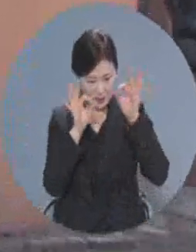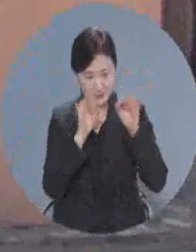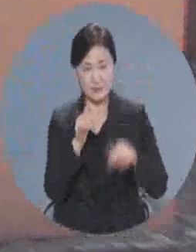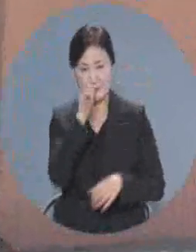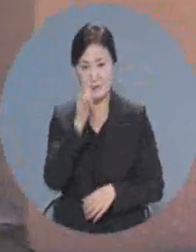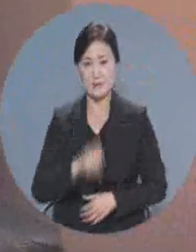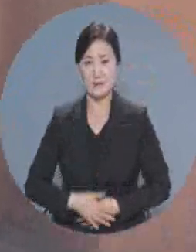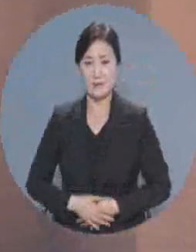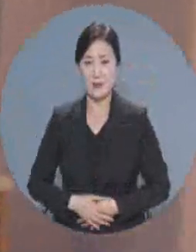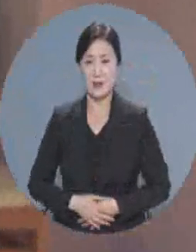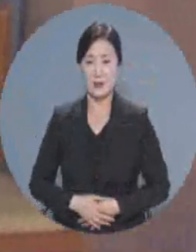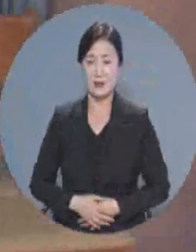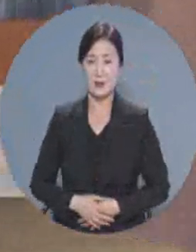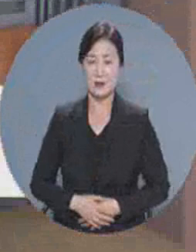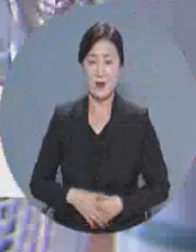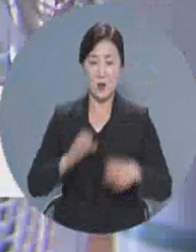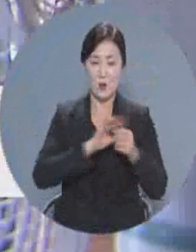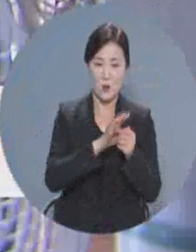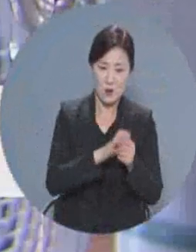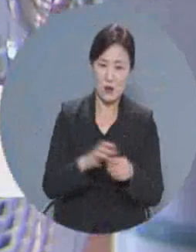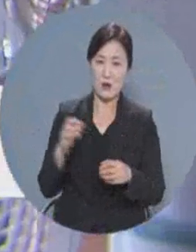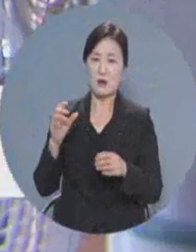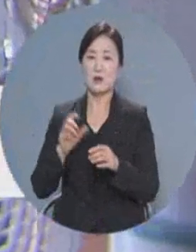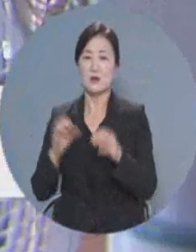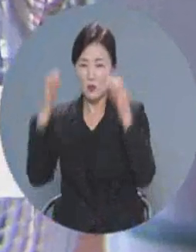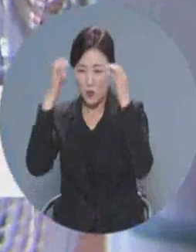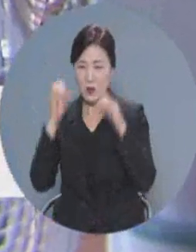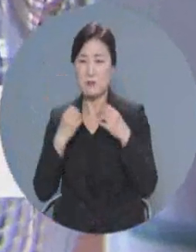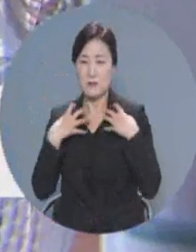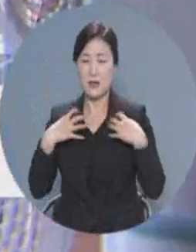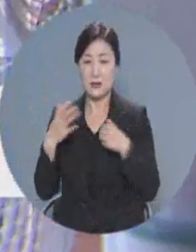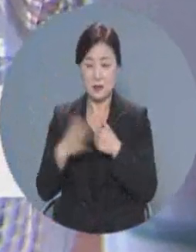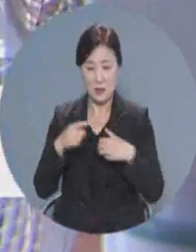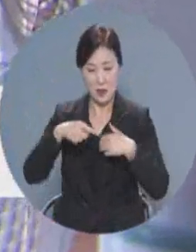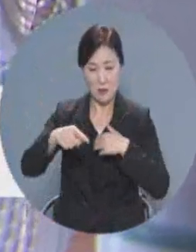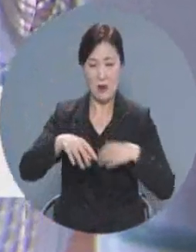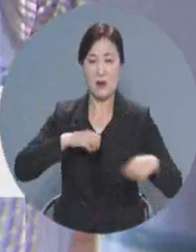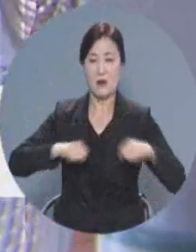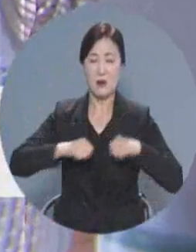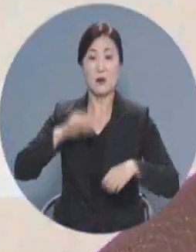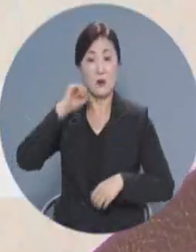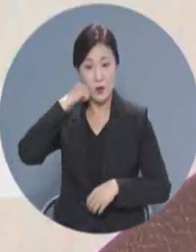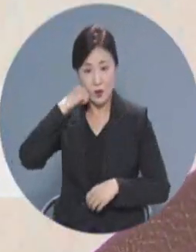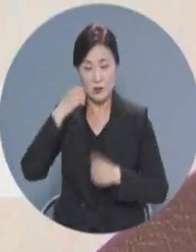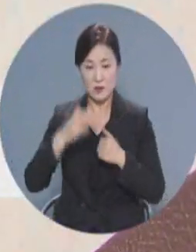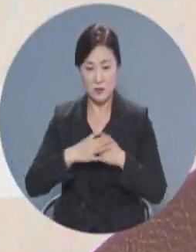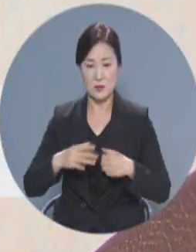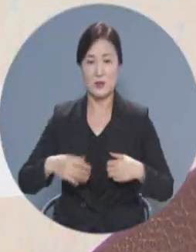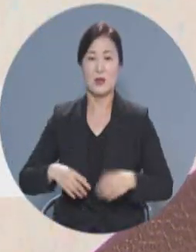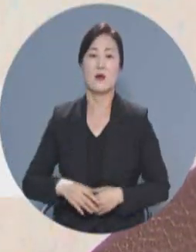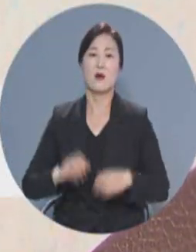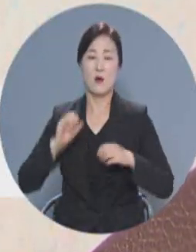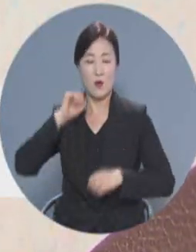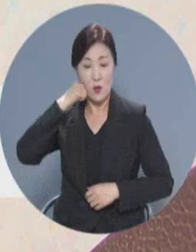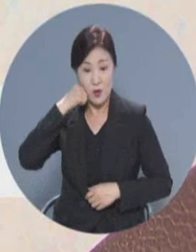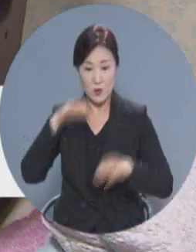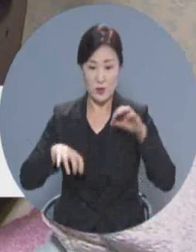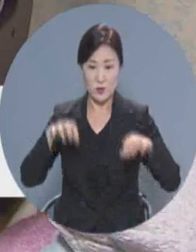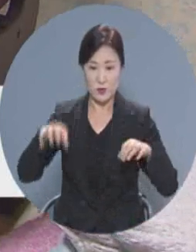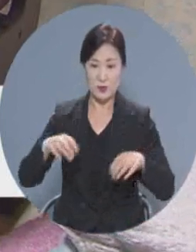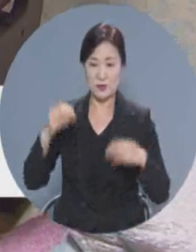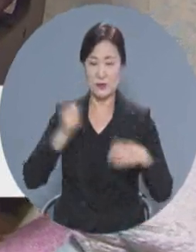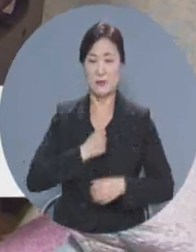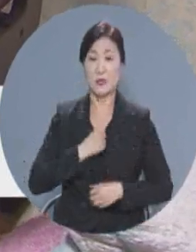더위에 코로나까지 겹쳐 야외 활동에도 큰 제약이 생기면서 생활이 어려운 이웃들은 답답한 집안에서 그